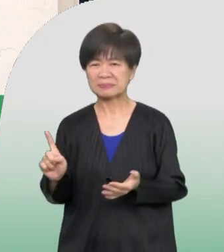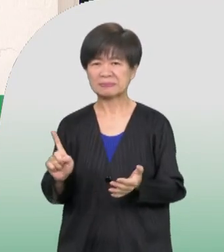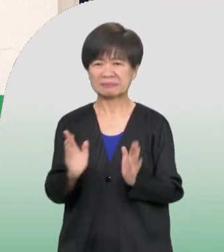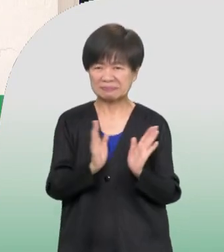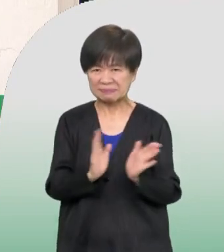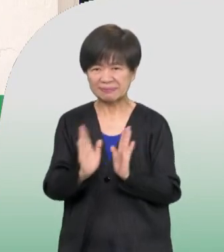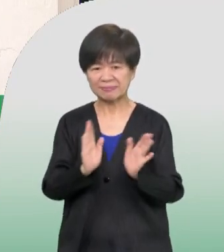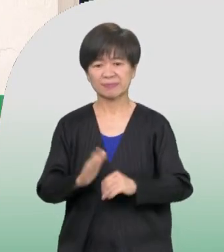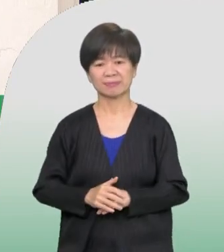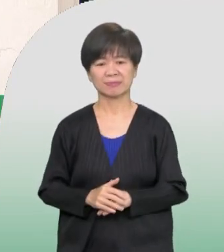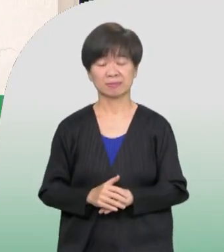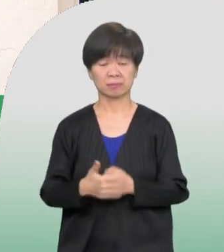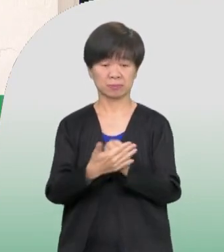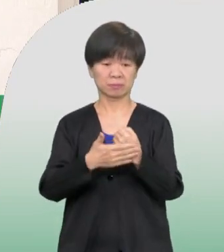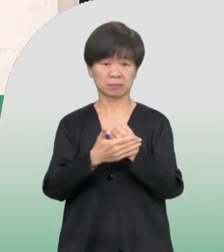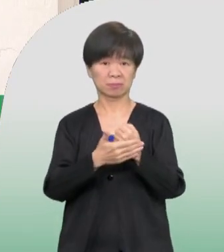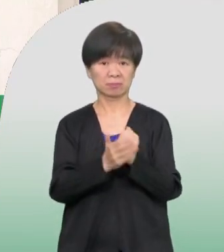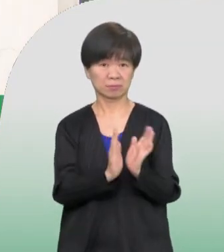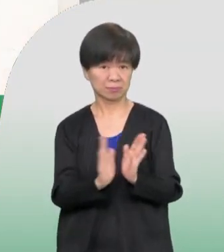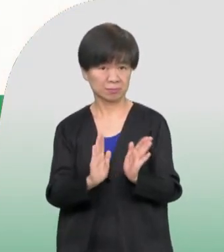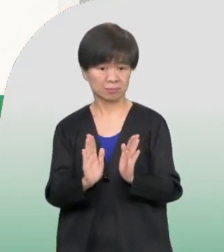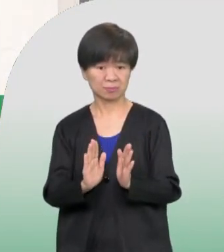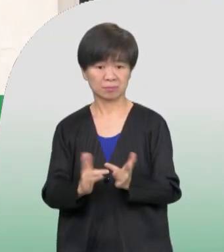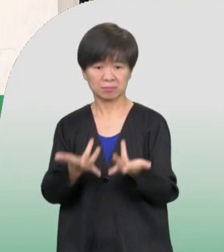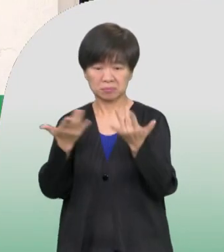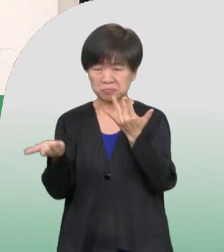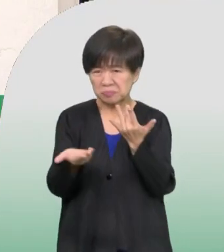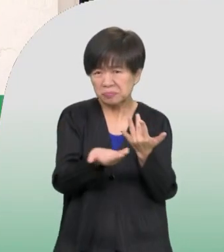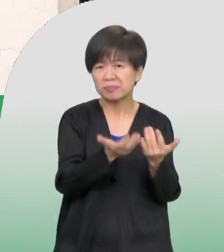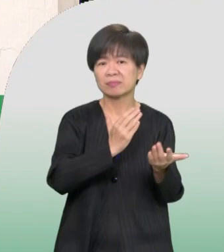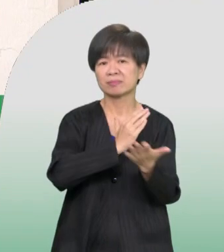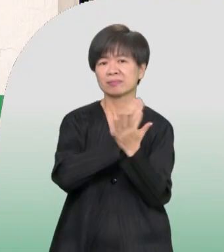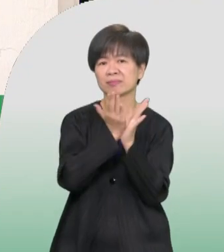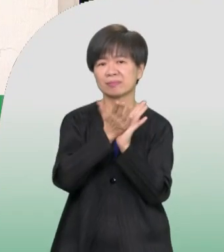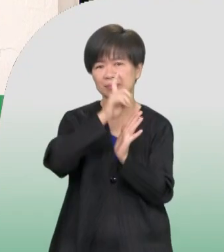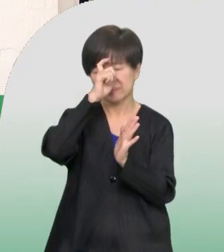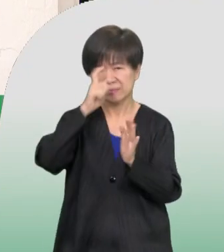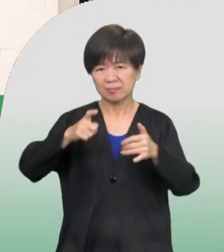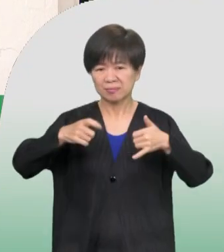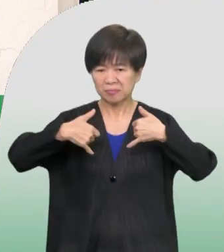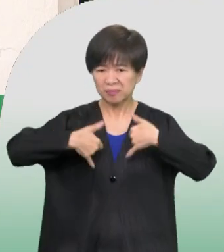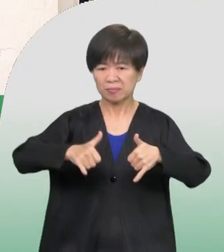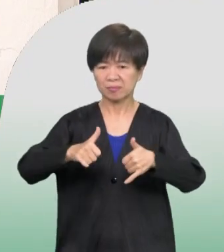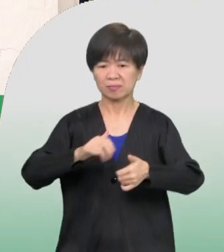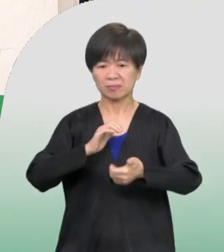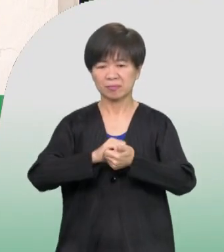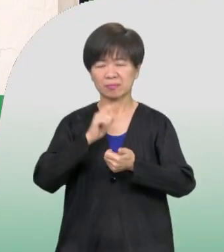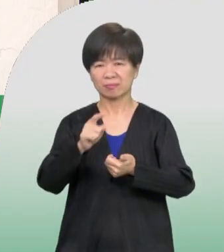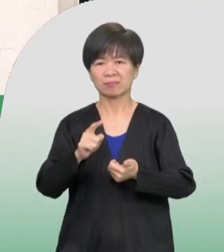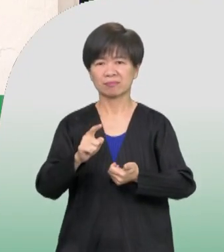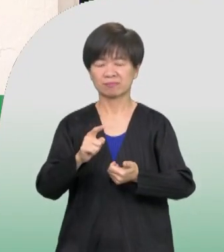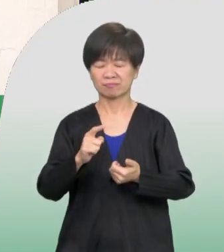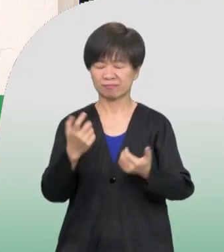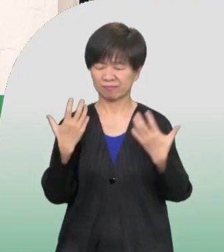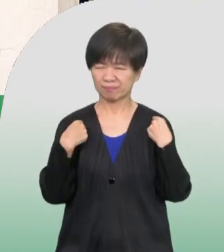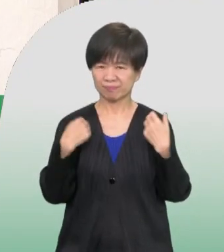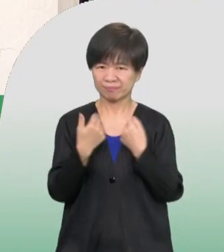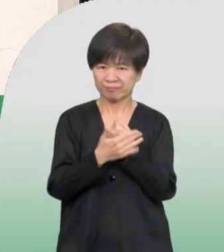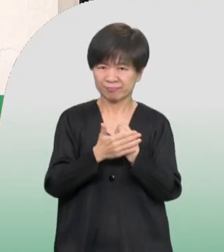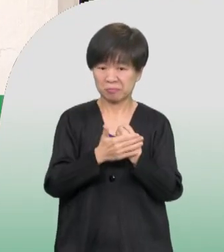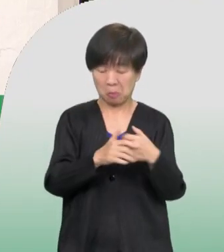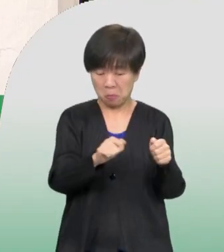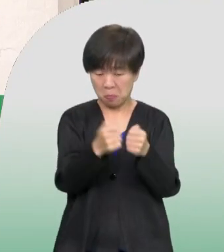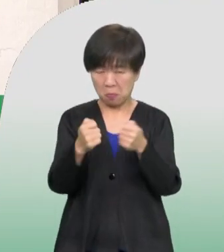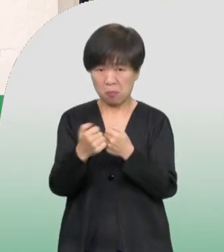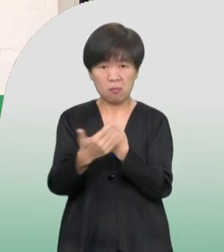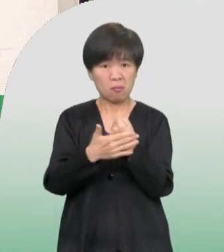处理，譬如普陀的维护啦，也系各处等等吼，就希望讲要留路。一天做唔到啲石台，路嘅废台一天要做维